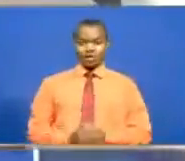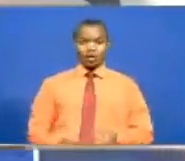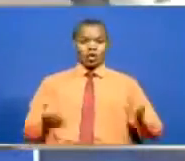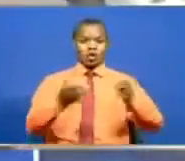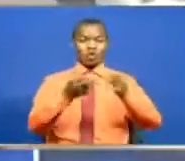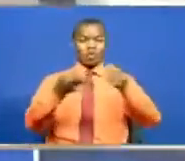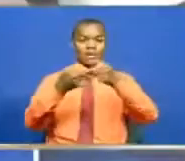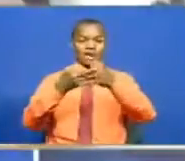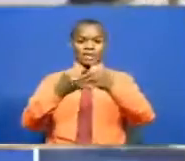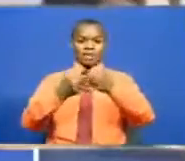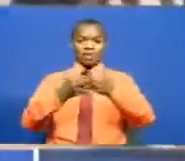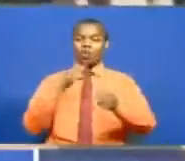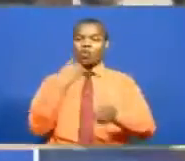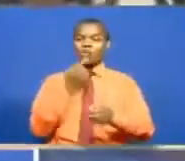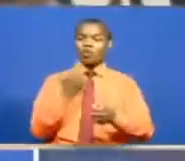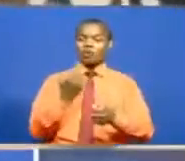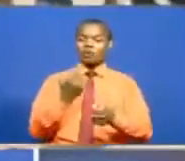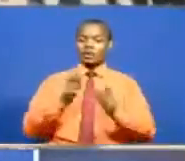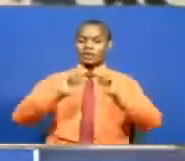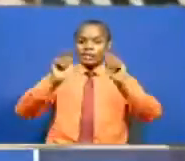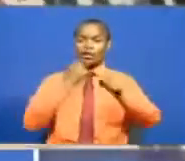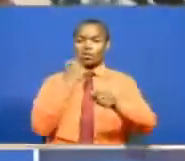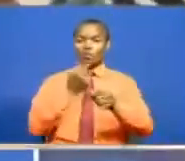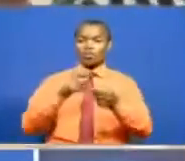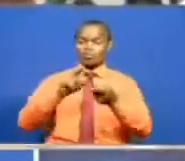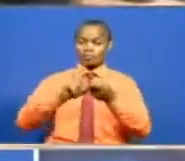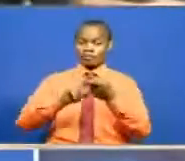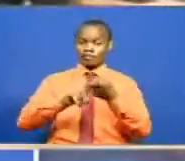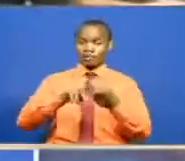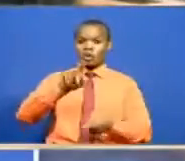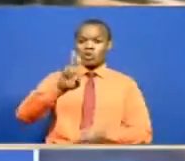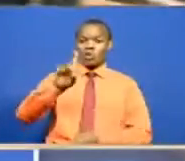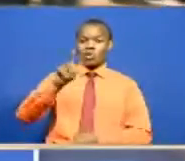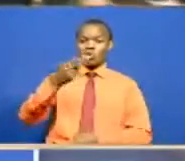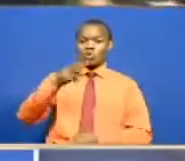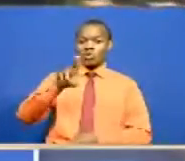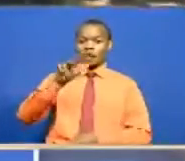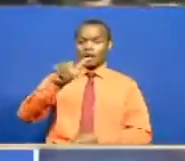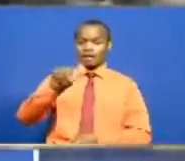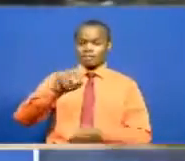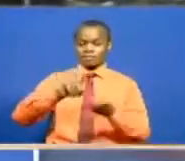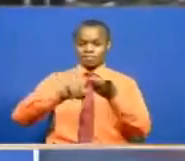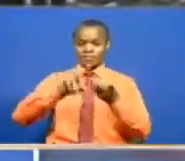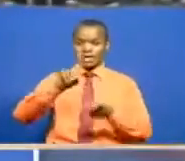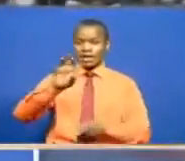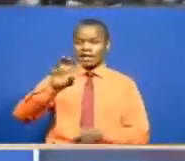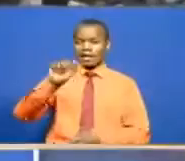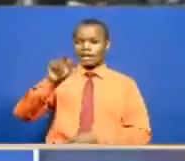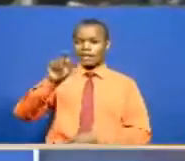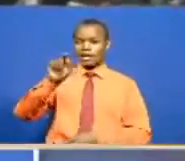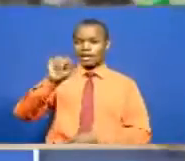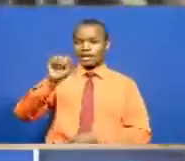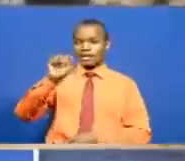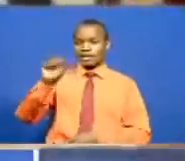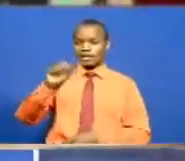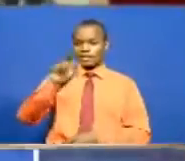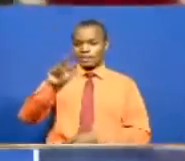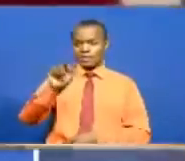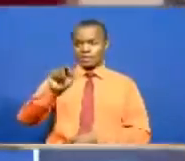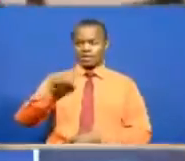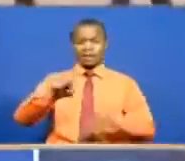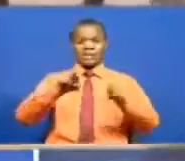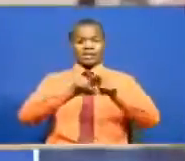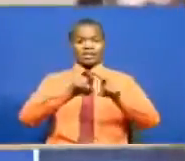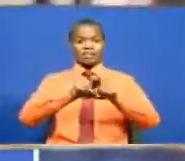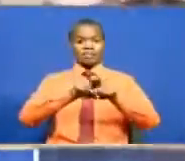ambao wanatarajiwa kugoma ni pamoja na wataalamu wa matibabu, madaktari wa meno, wakurugenzi wa afya katika kaunti, wataalamu wa dawa